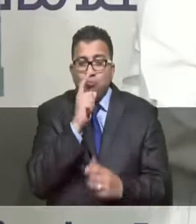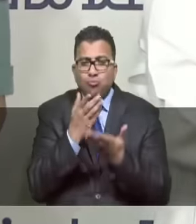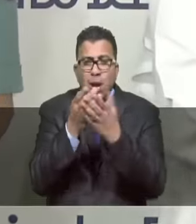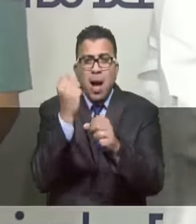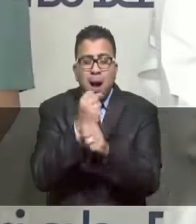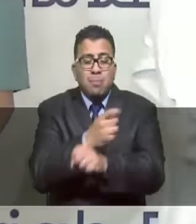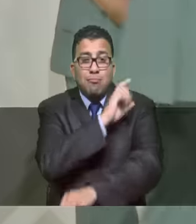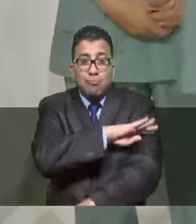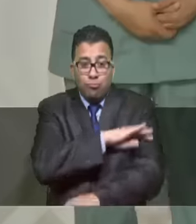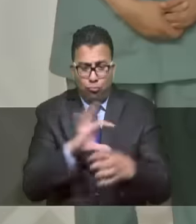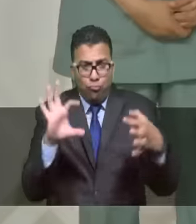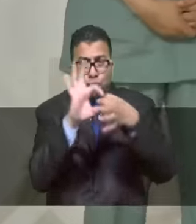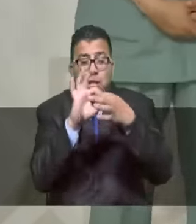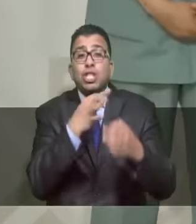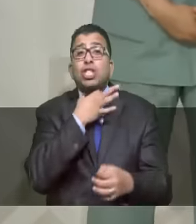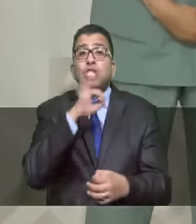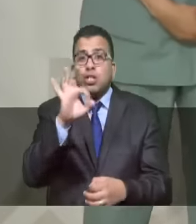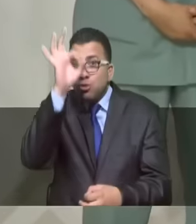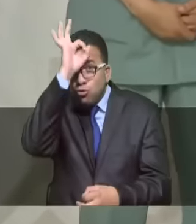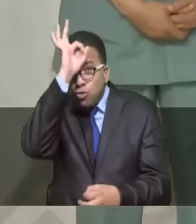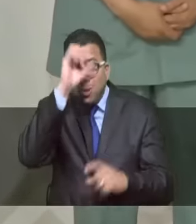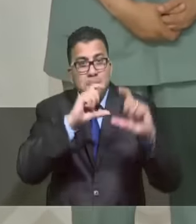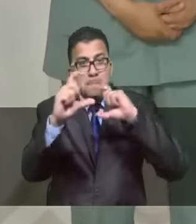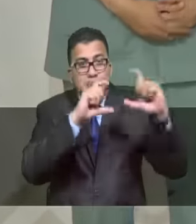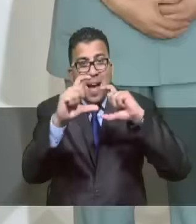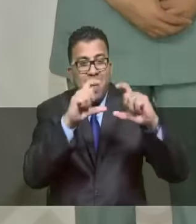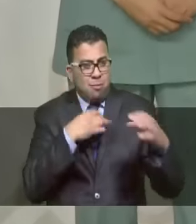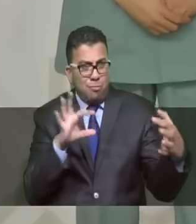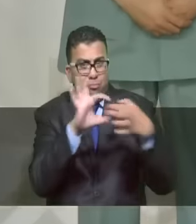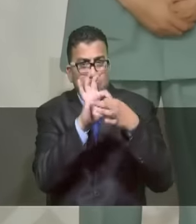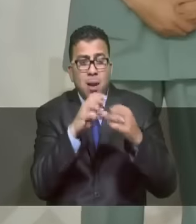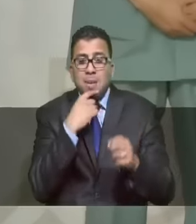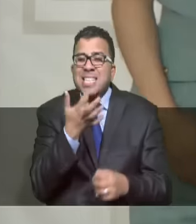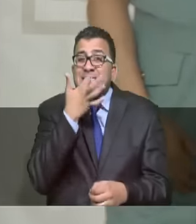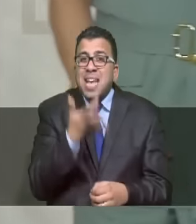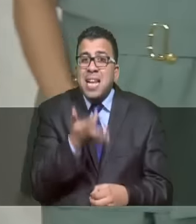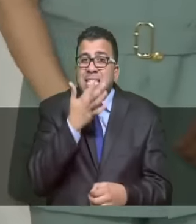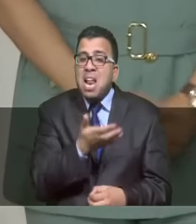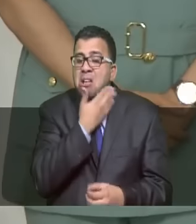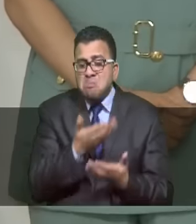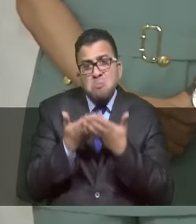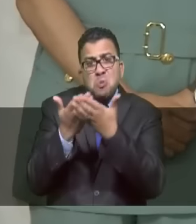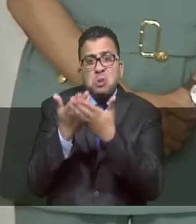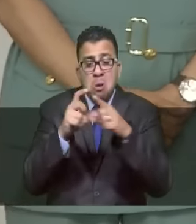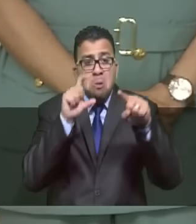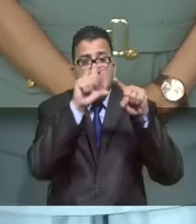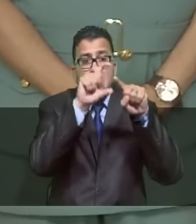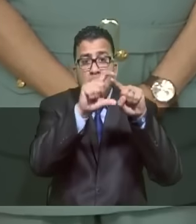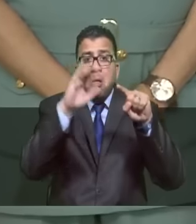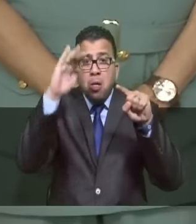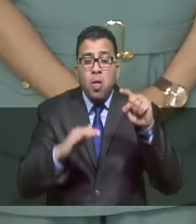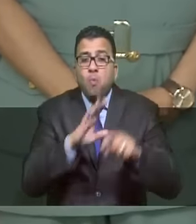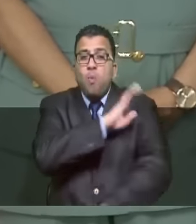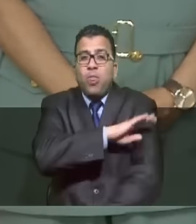ضمن اتفاقية الشراكة الجديدة بين الجانبين، والتي سيتبعها العديد من التسهيلات والخدمات الخاصة بموظفي